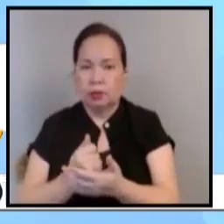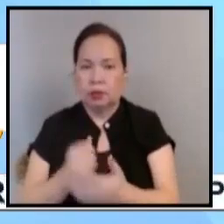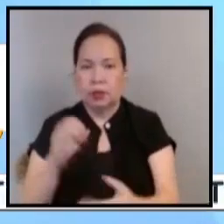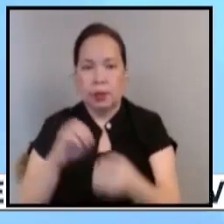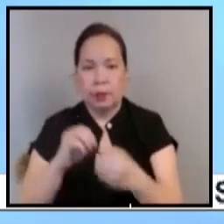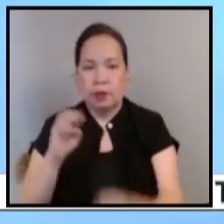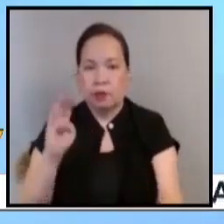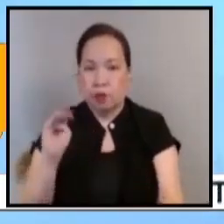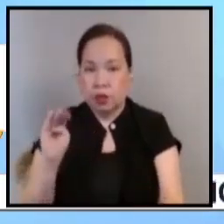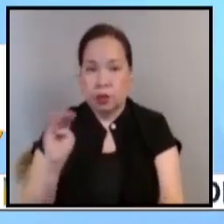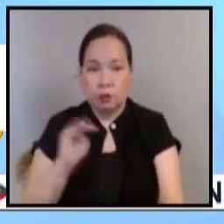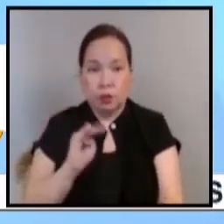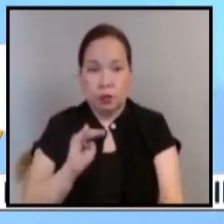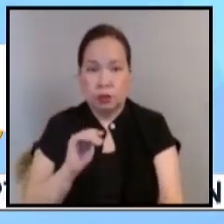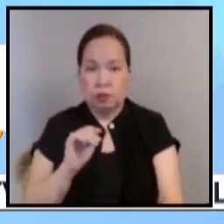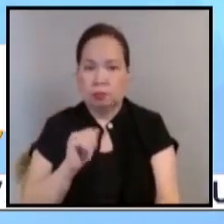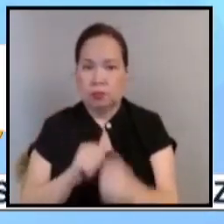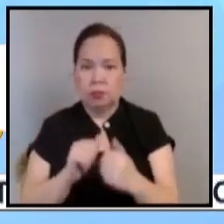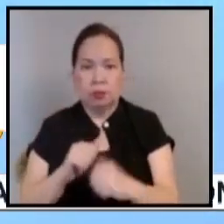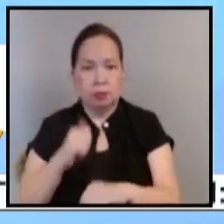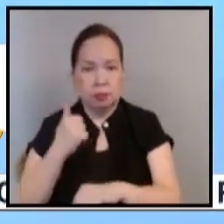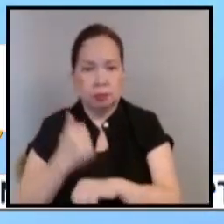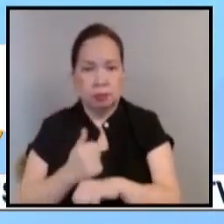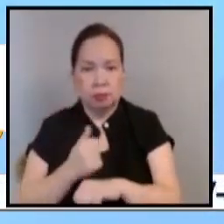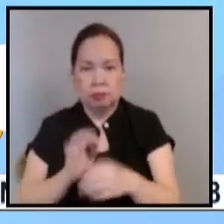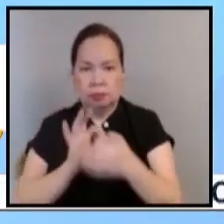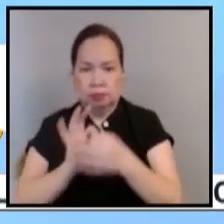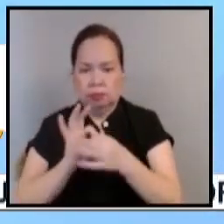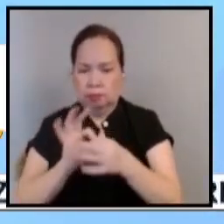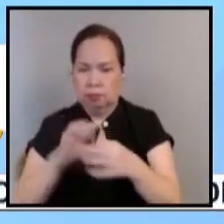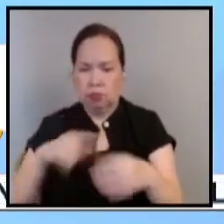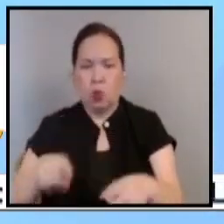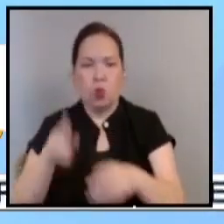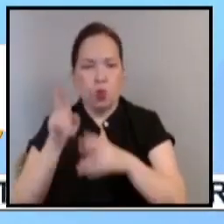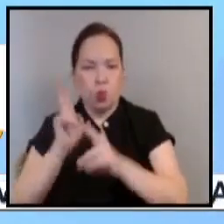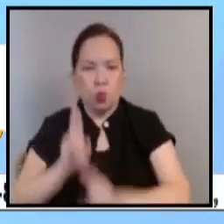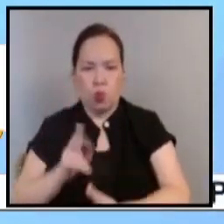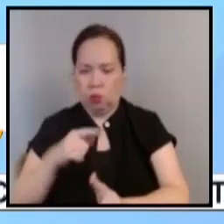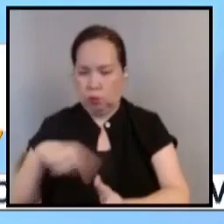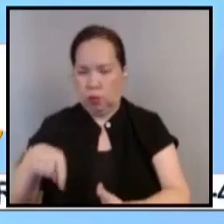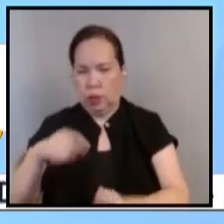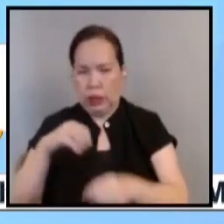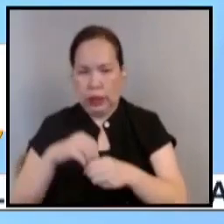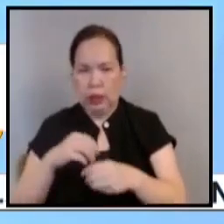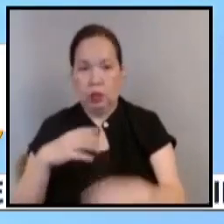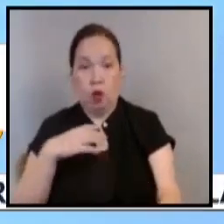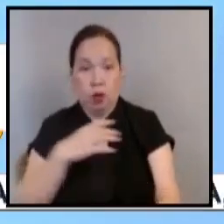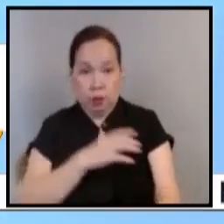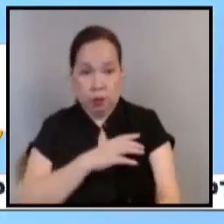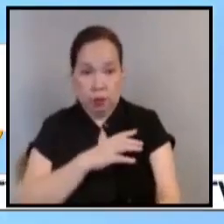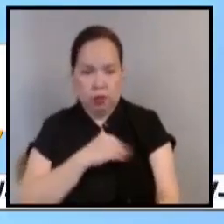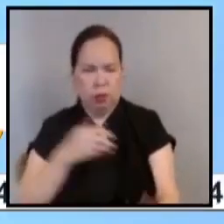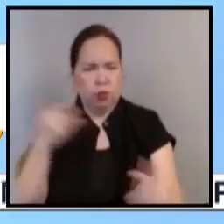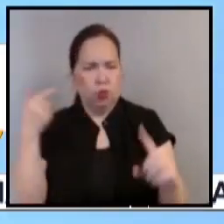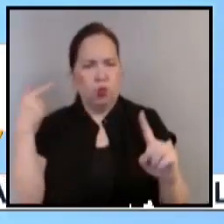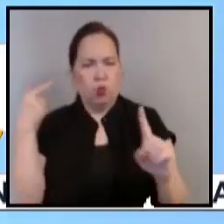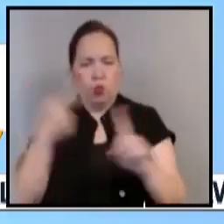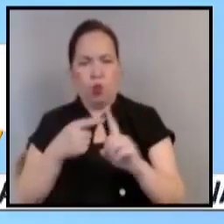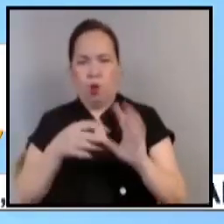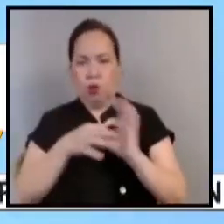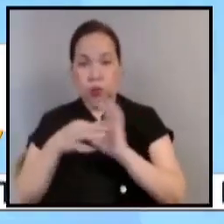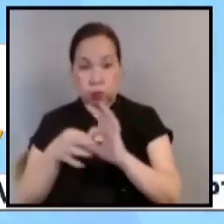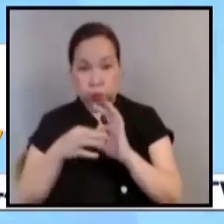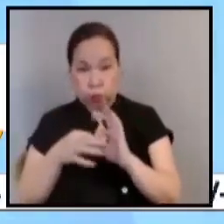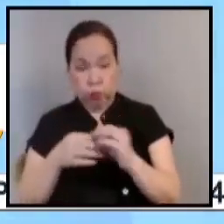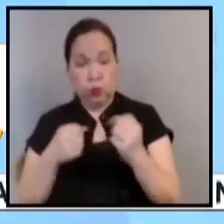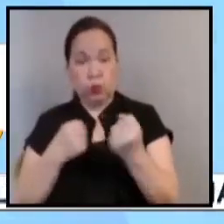na nagpapatibay sa integridad at karangalan ng Kamara at nagsusulong ng pagkakaisa at pagsuporta sa liderato